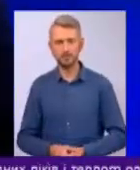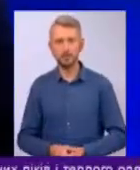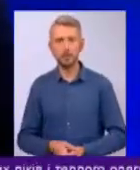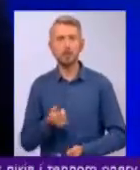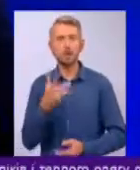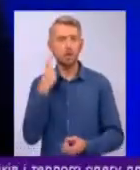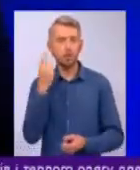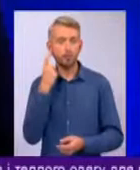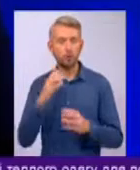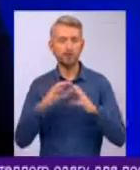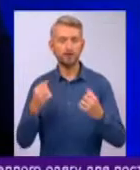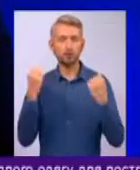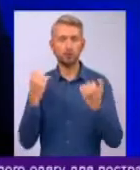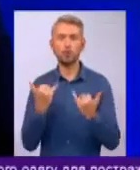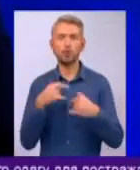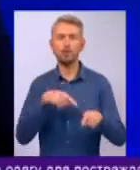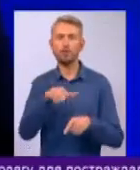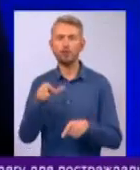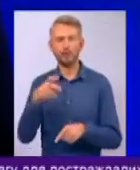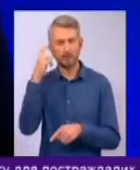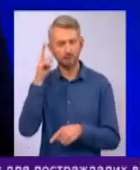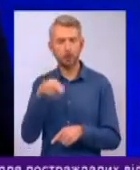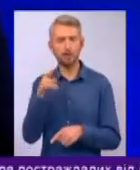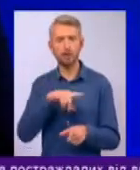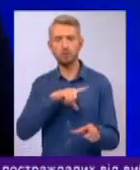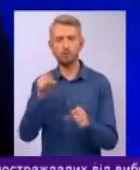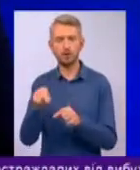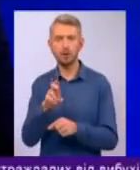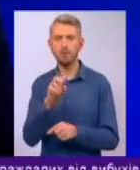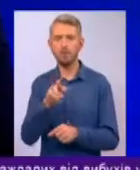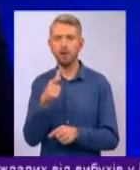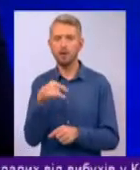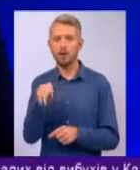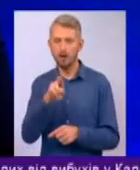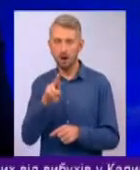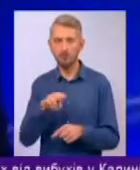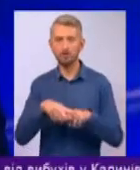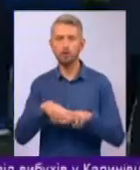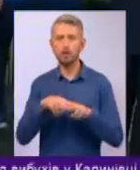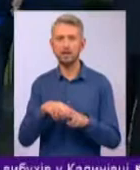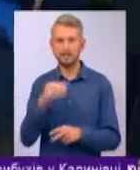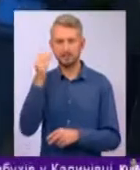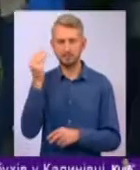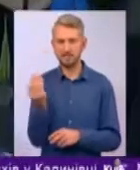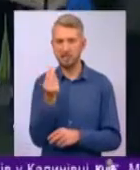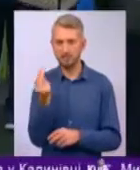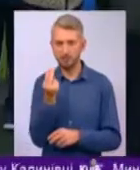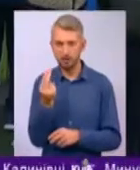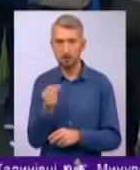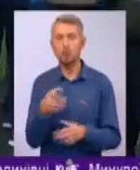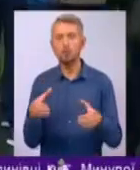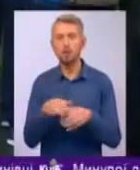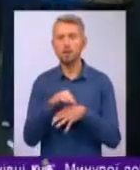кілька повідомлень зі світу спорту. Сьогодні футболісти київського «Динамо» вирушили до Белграда. У столиці Сербії підопічні Олександра Хацкевича проведуть